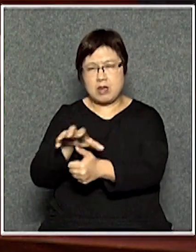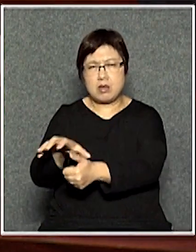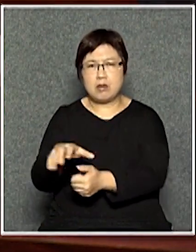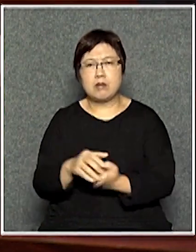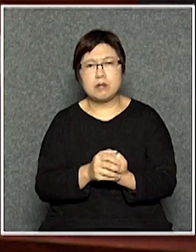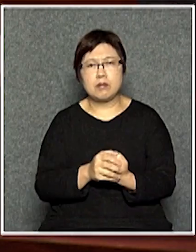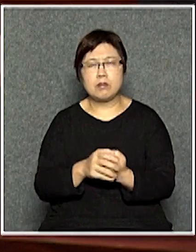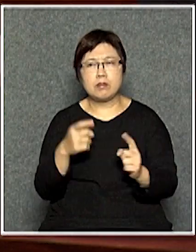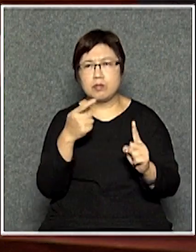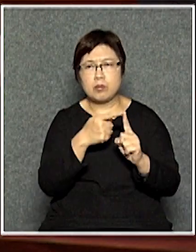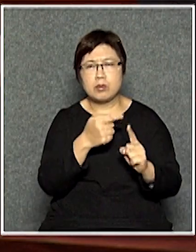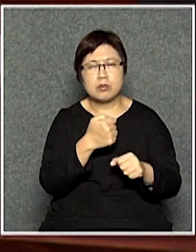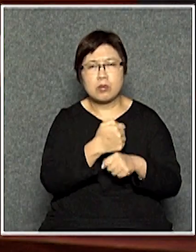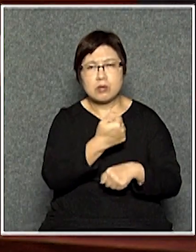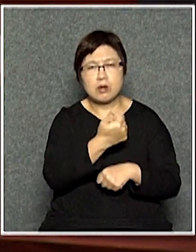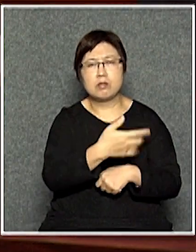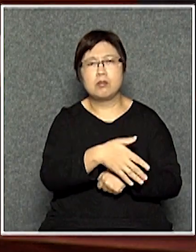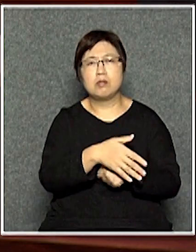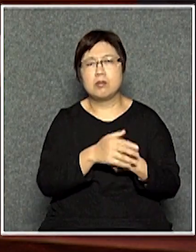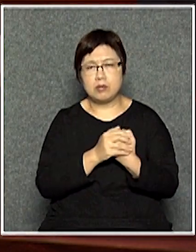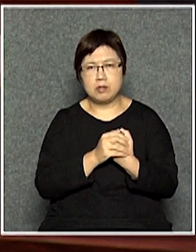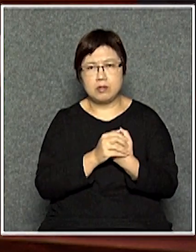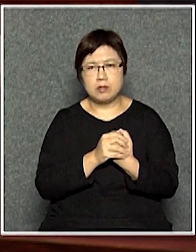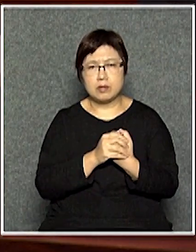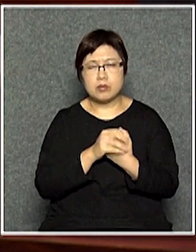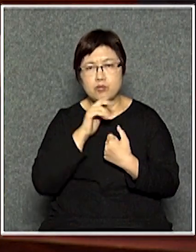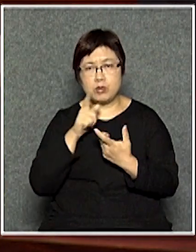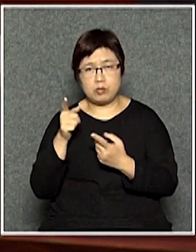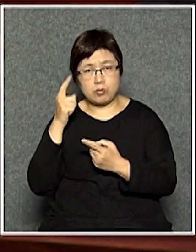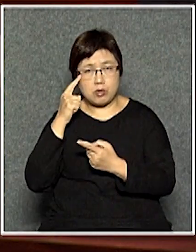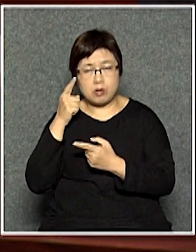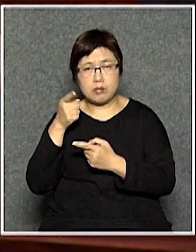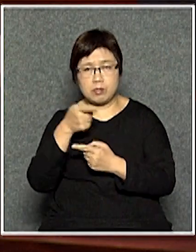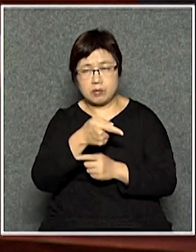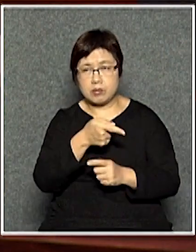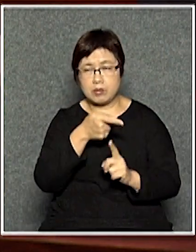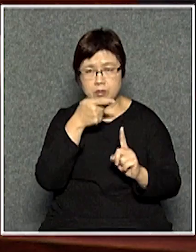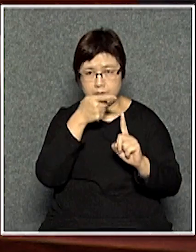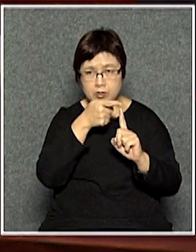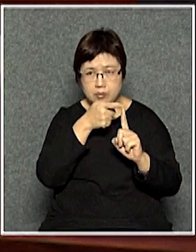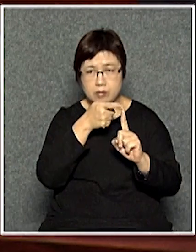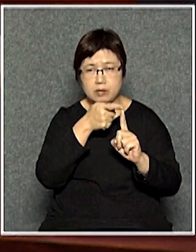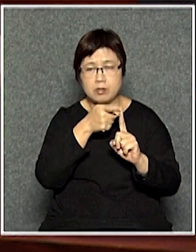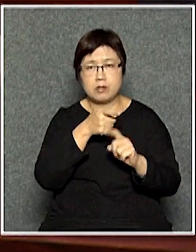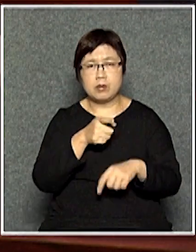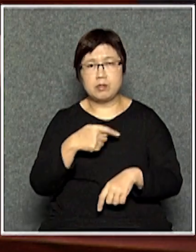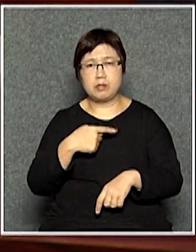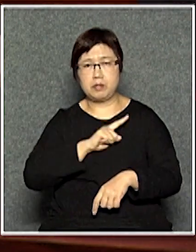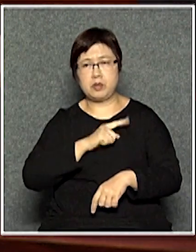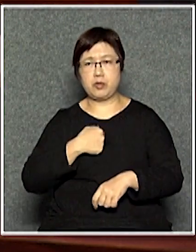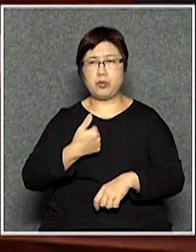達到咁嘅目的嘅啫。主席，如果為咗達到咁嘅目的，講到自己點樣偉